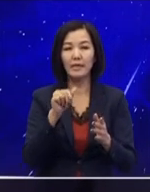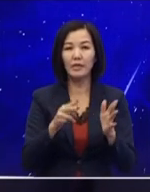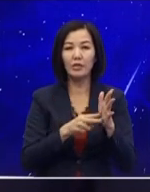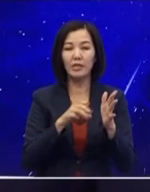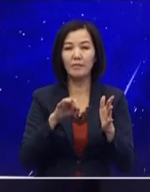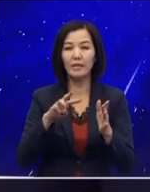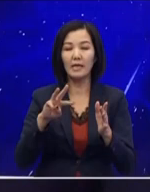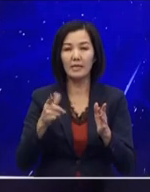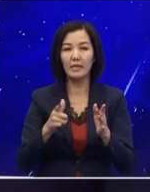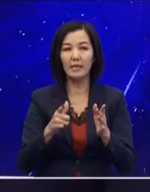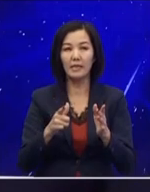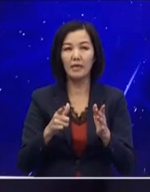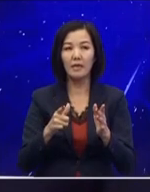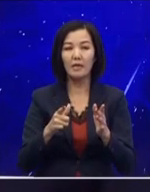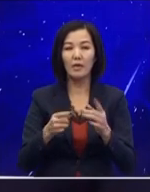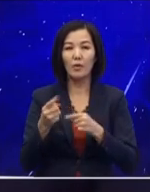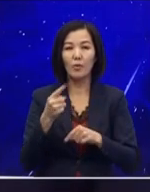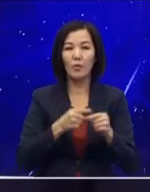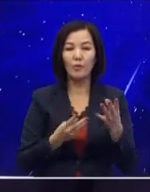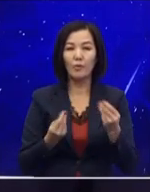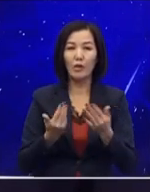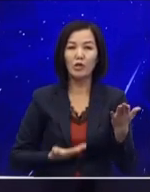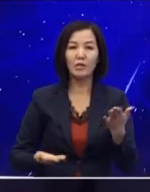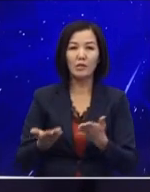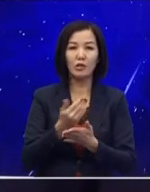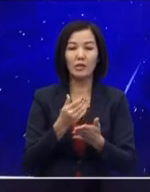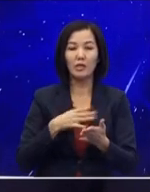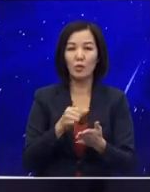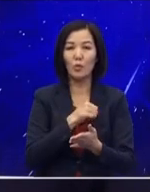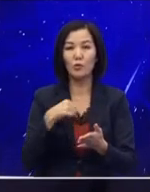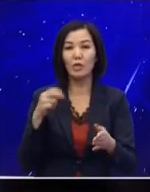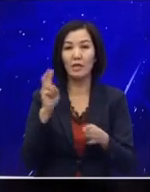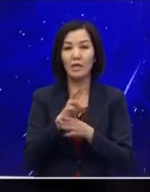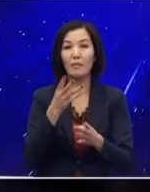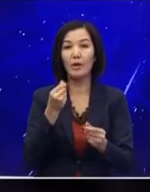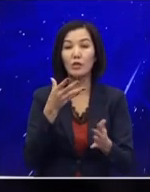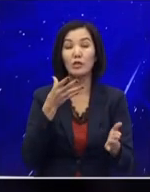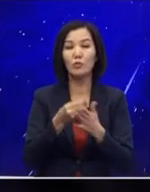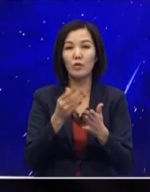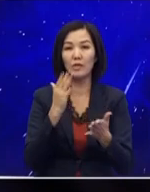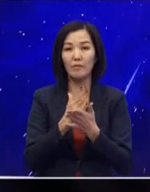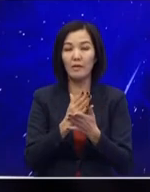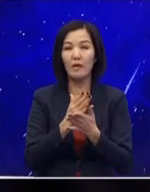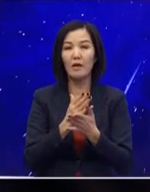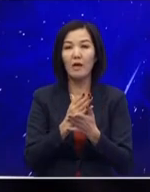аса сомасын бюджетке өндірдік. Оның ішінде өздері өз еркімен келіп төлеп жатқандар да бар. Мәжбүрлі